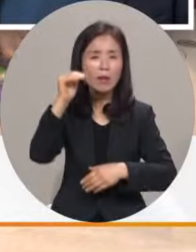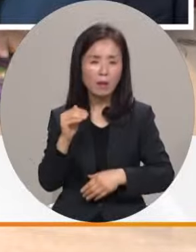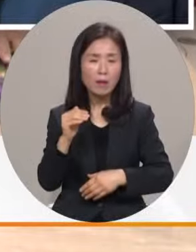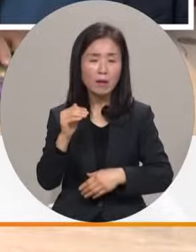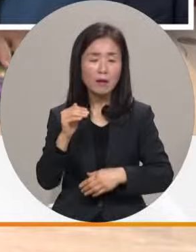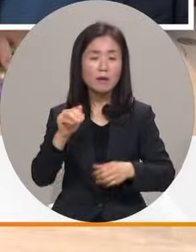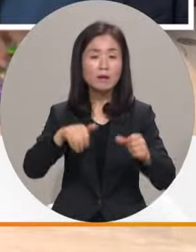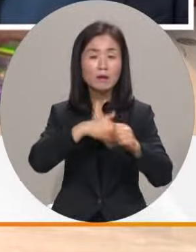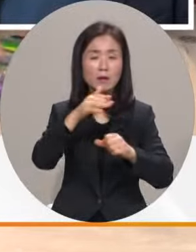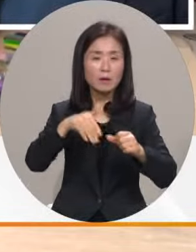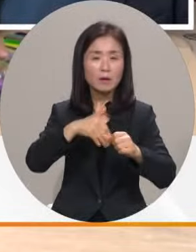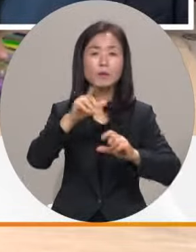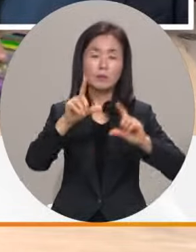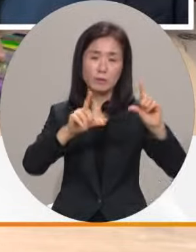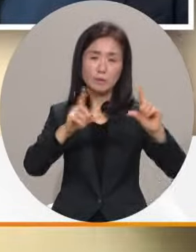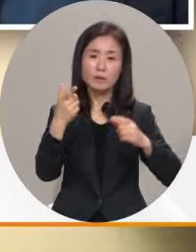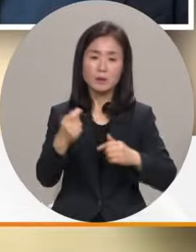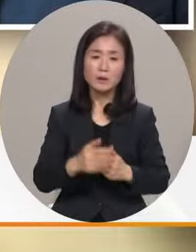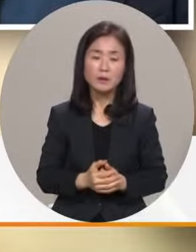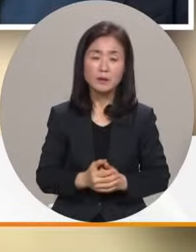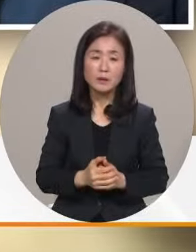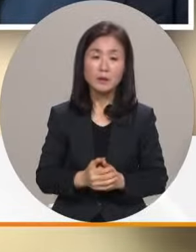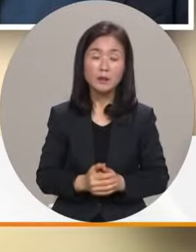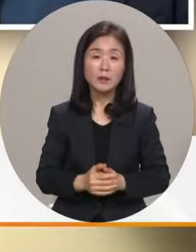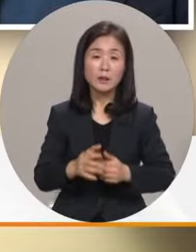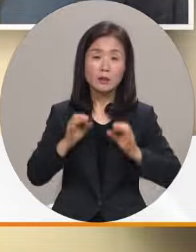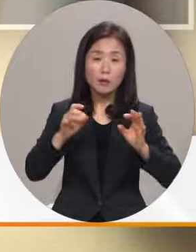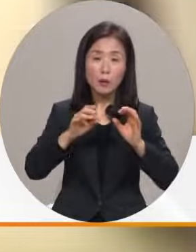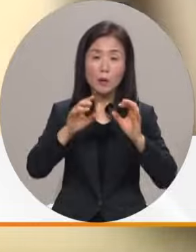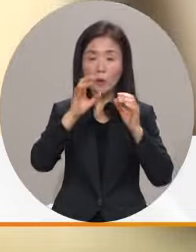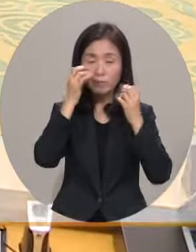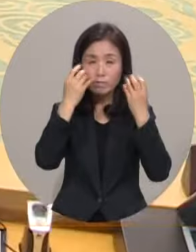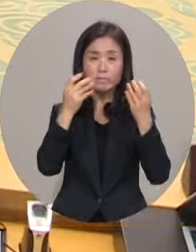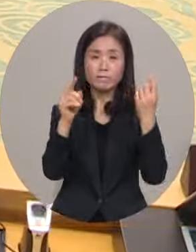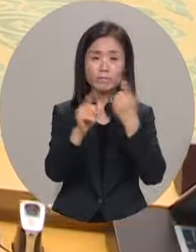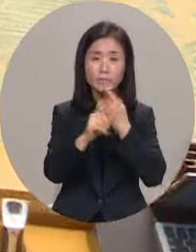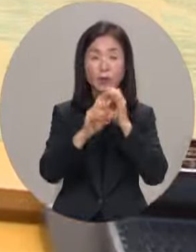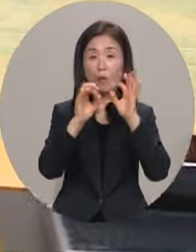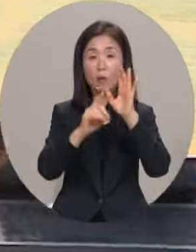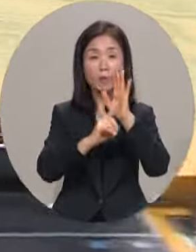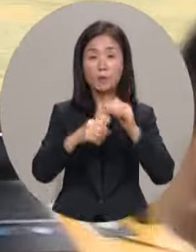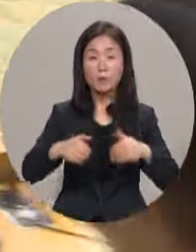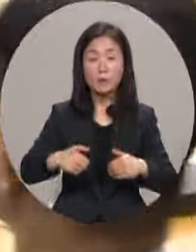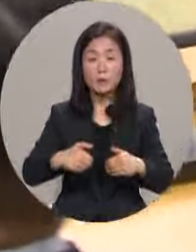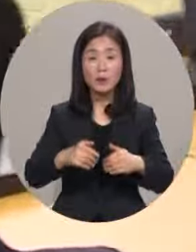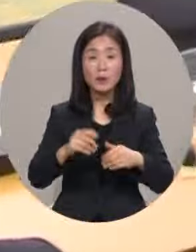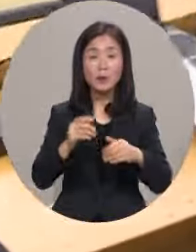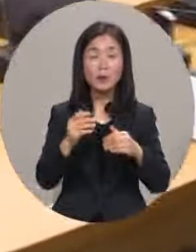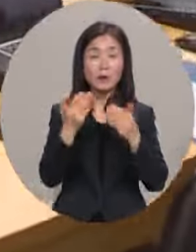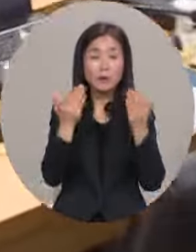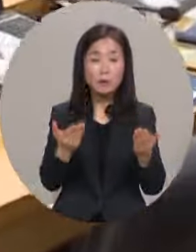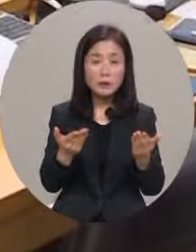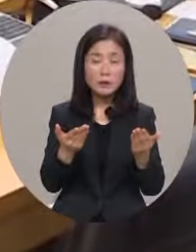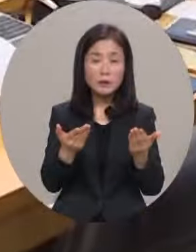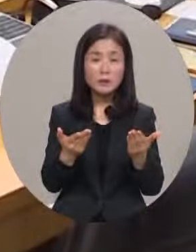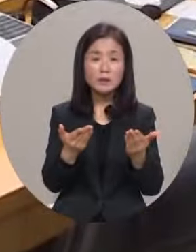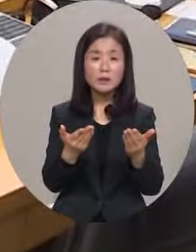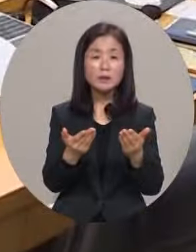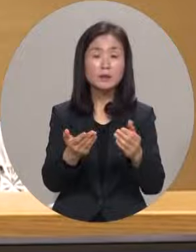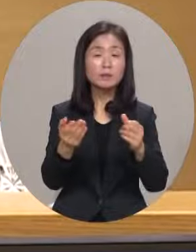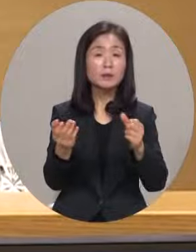지금과 같은 결과가 나온 거고 적극적으로 계몽하고 홍보하는게 필요하겠죠 휴직급여 인상 자동 유가 휴직제 도임